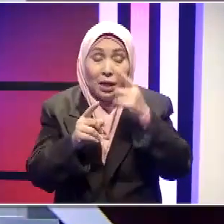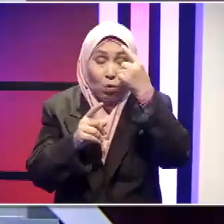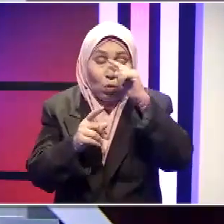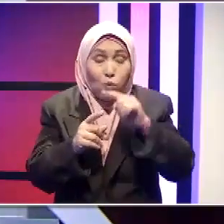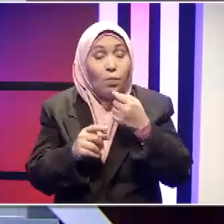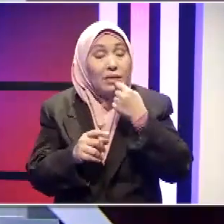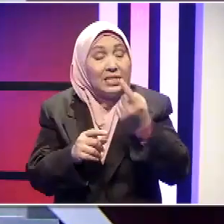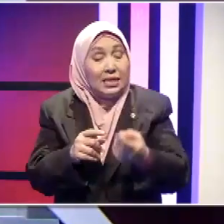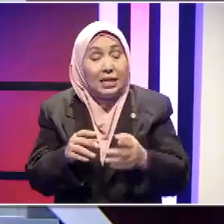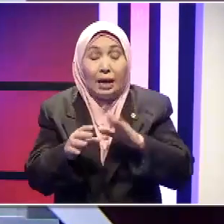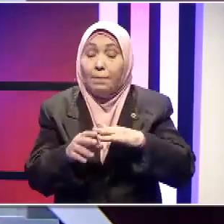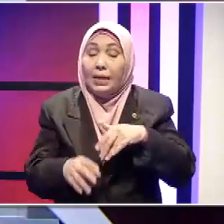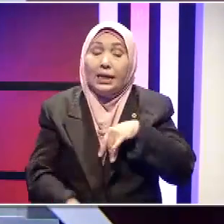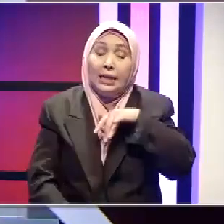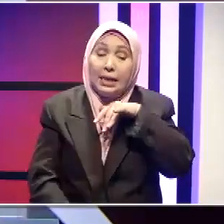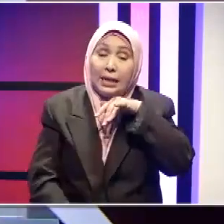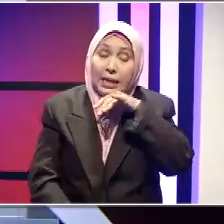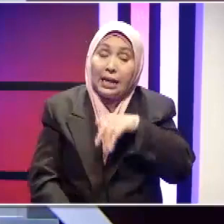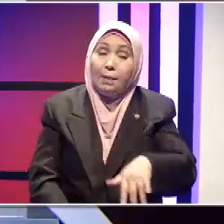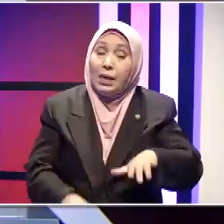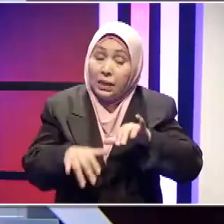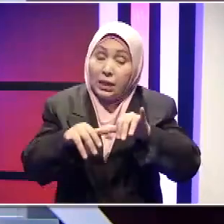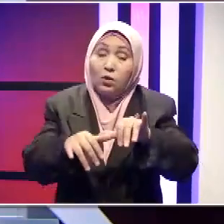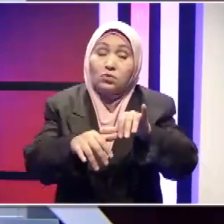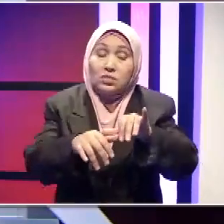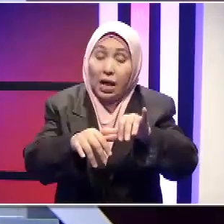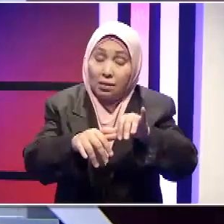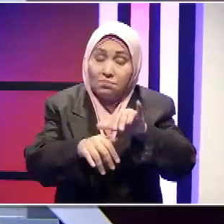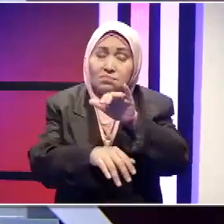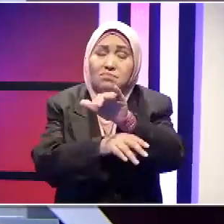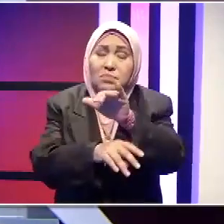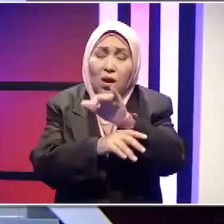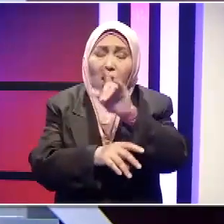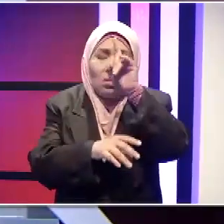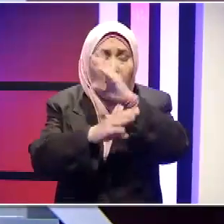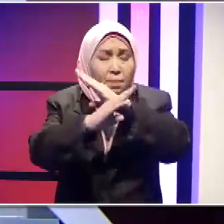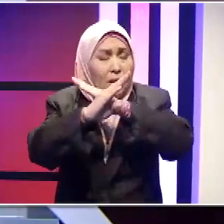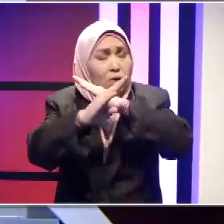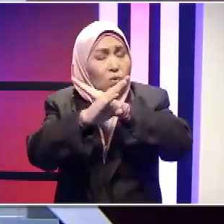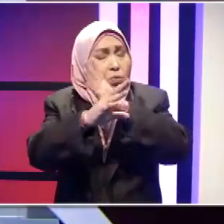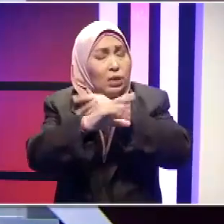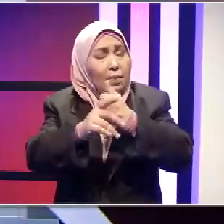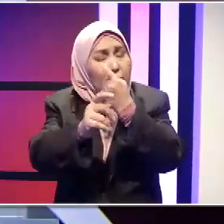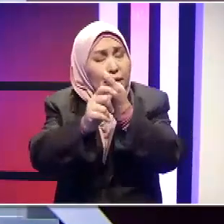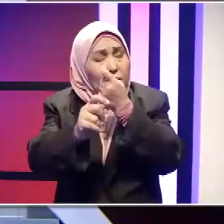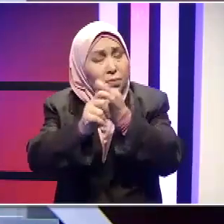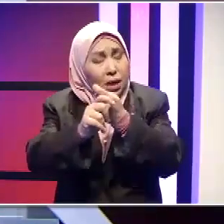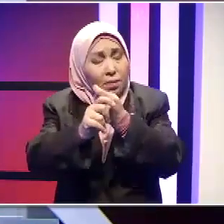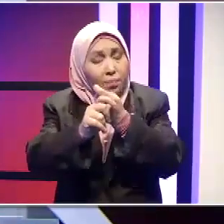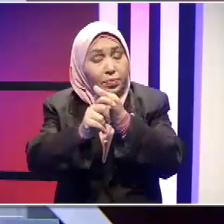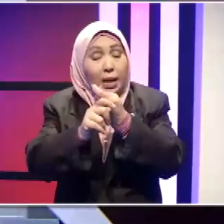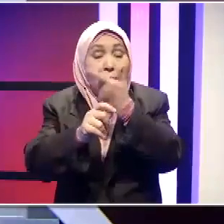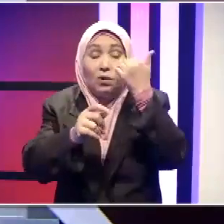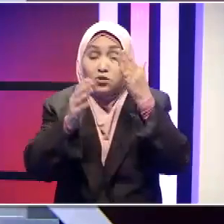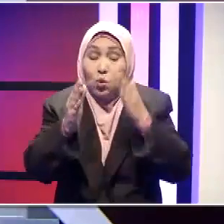menyatakan kepada nabi teruskan perjuangan Allah melindungi dan menentukan memastikan